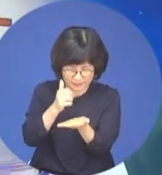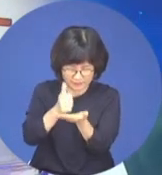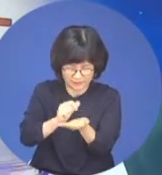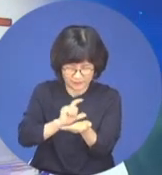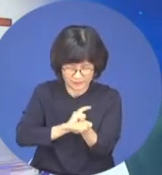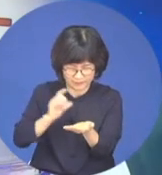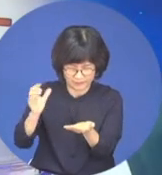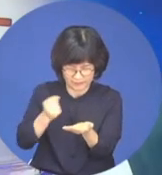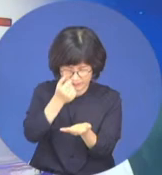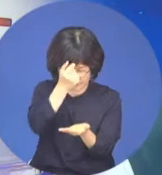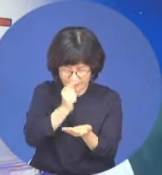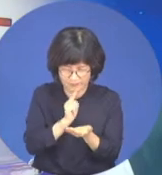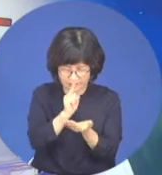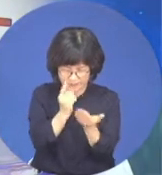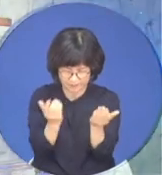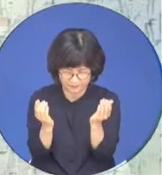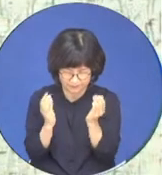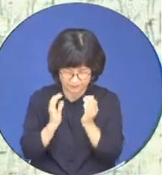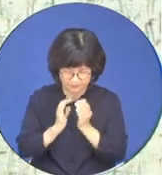기도합니다. 아멘.